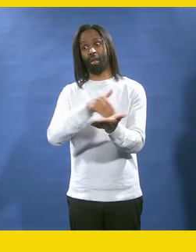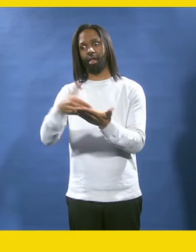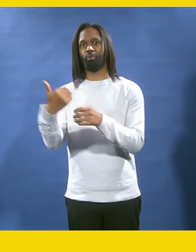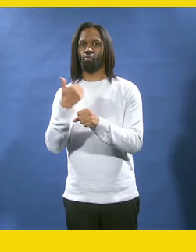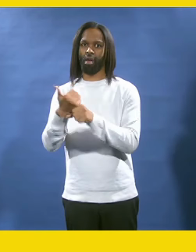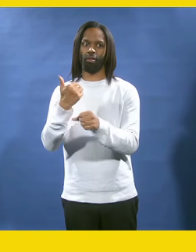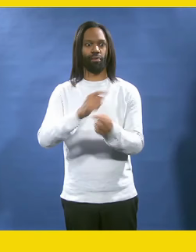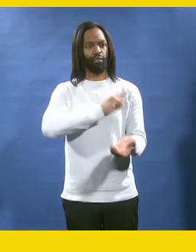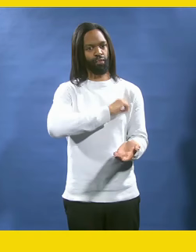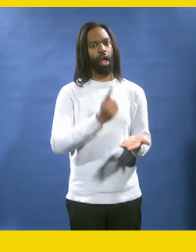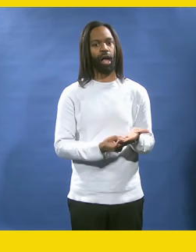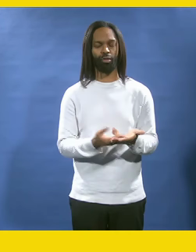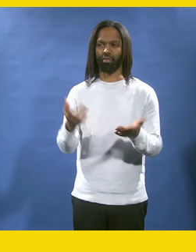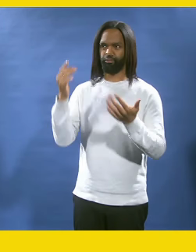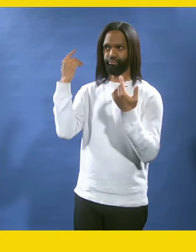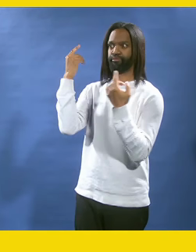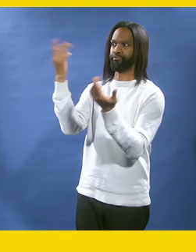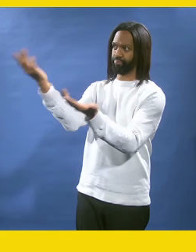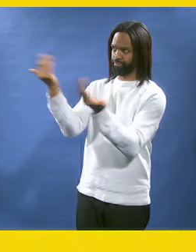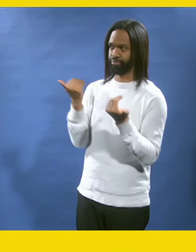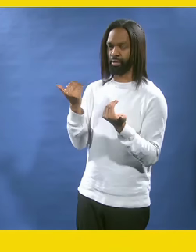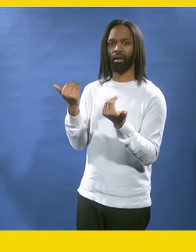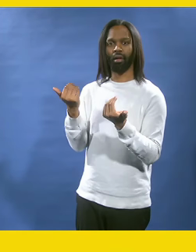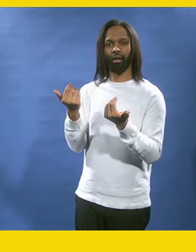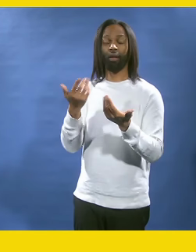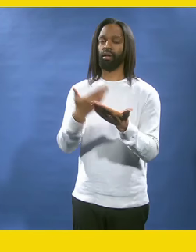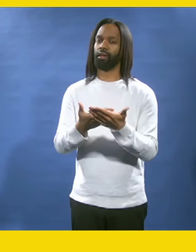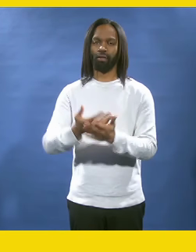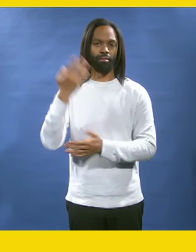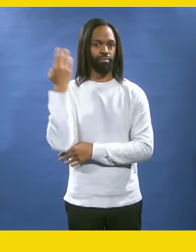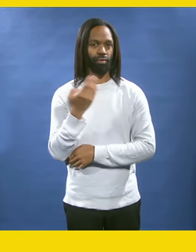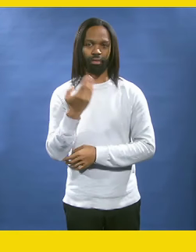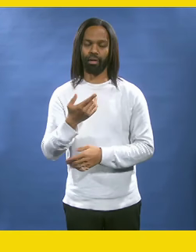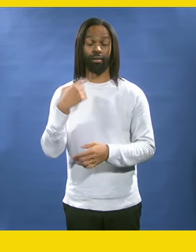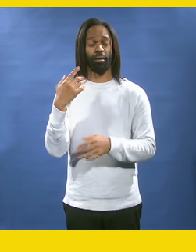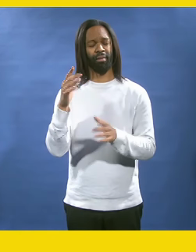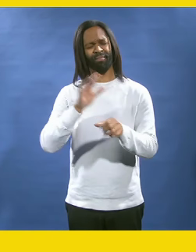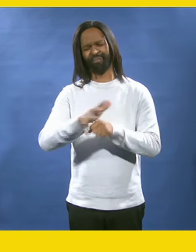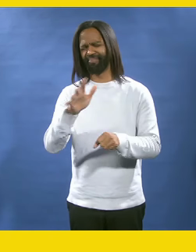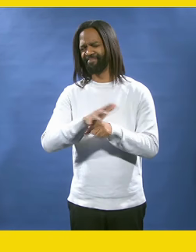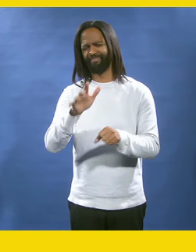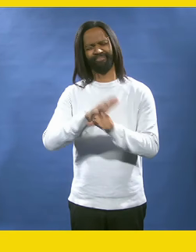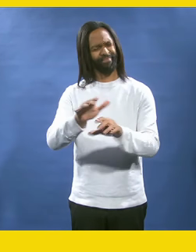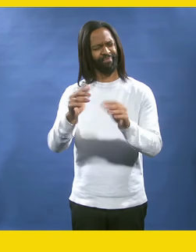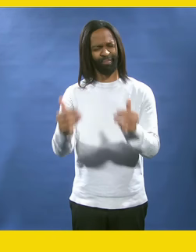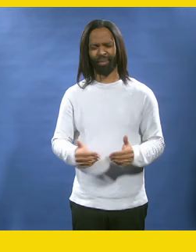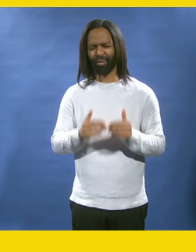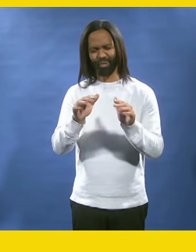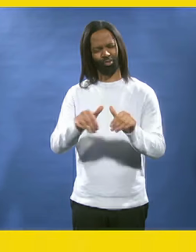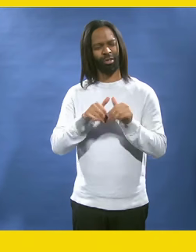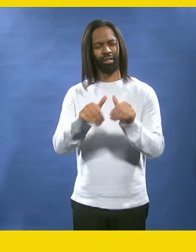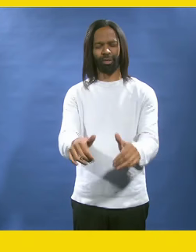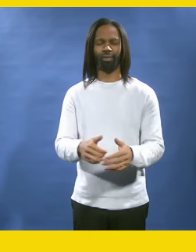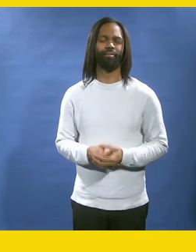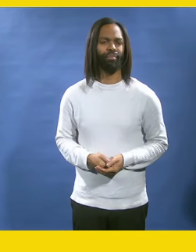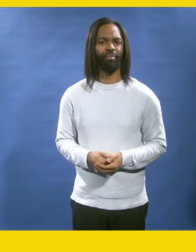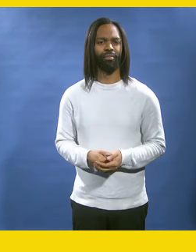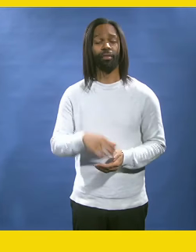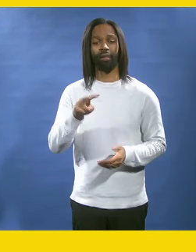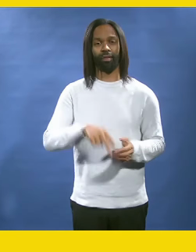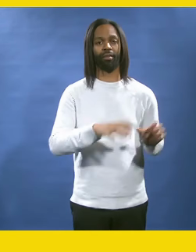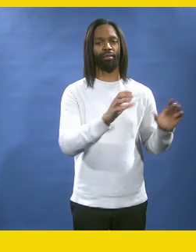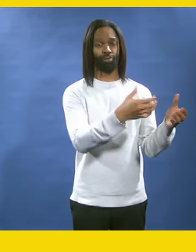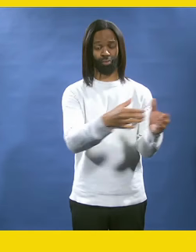plan d'urgence. C'est crucial, c'est toujours insuffisant. Si la situation varie d'un groupe à